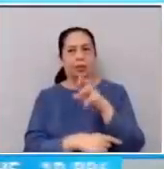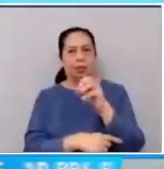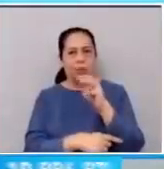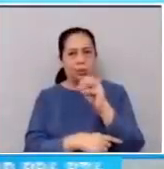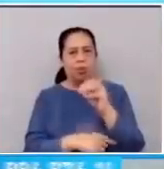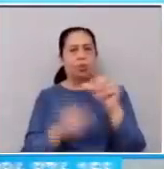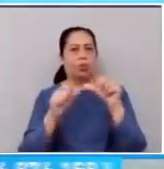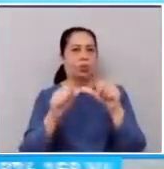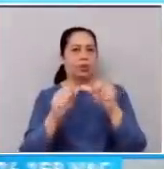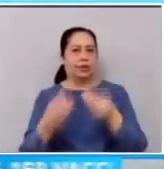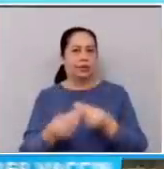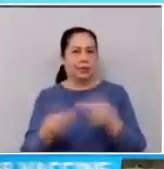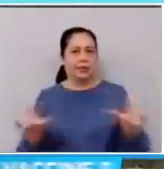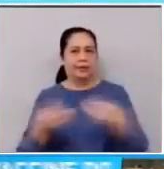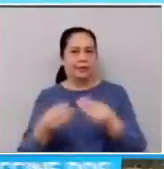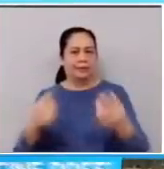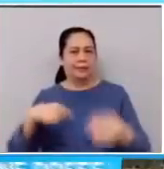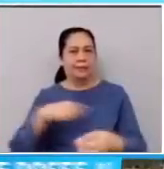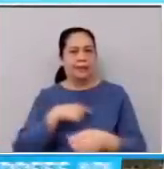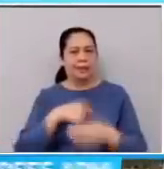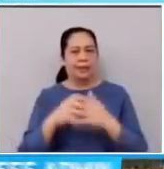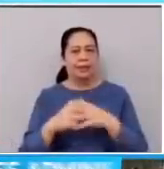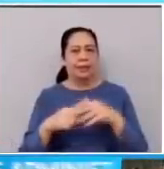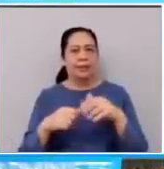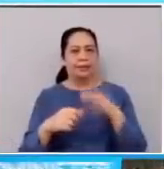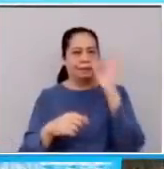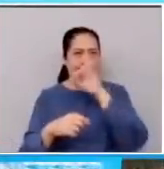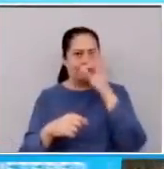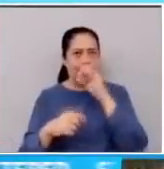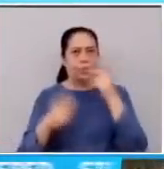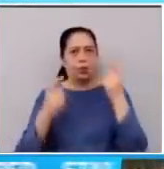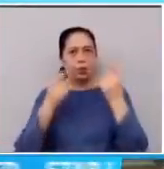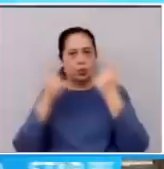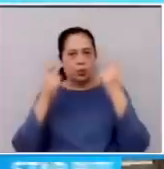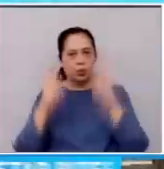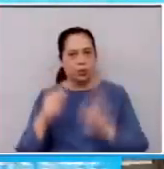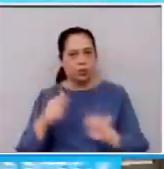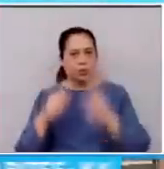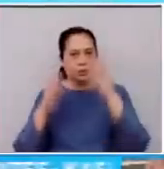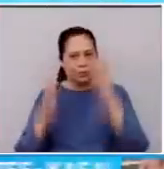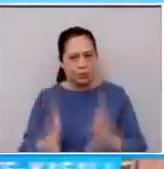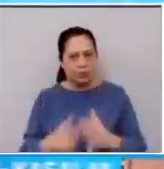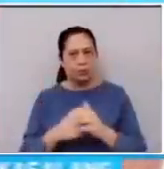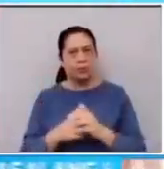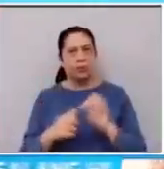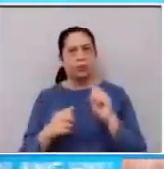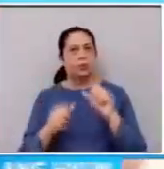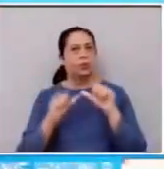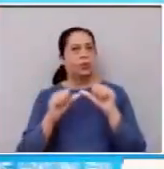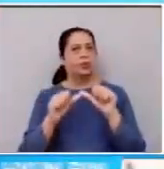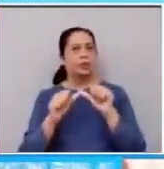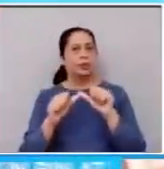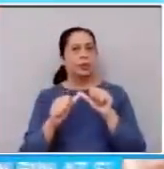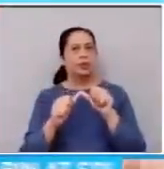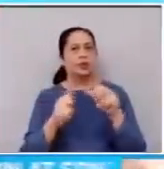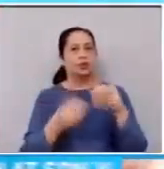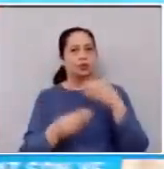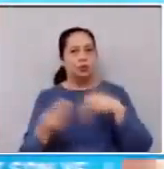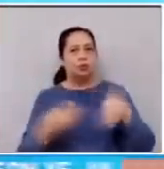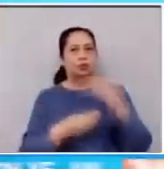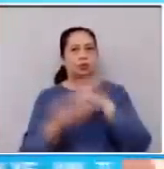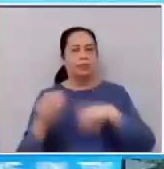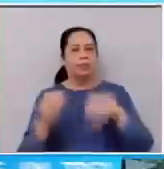pagbibigay namin sa ating mga domestic traveler para tuloy-tuloy pa rin ang pag-iikot, mas lalo ngayon na tag-init